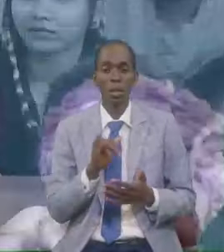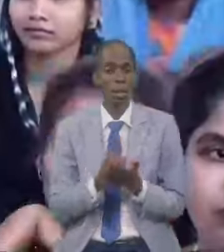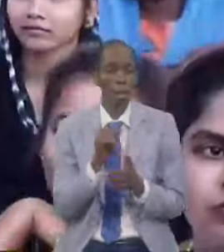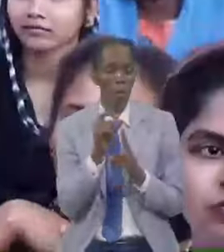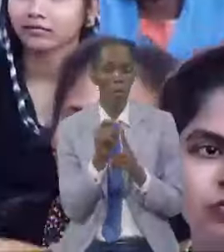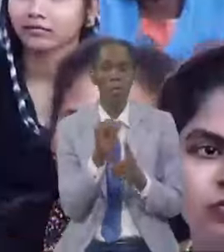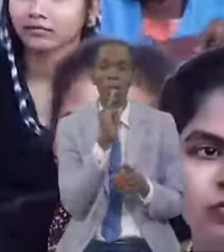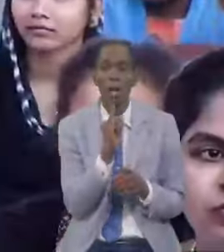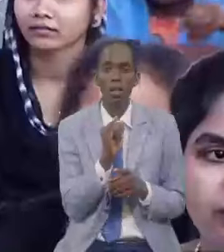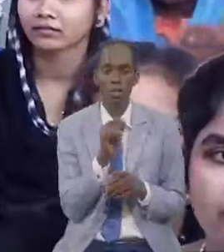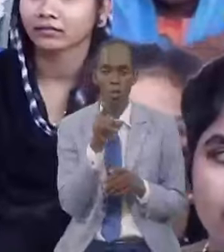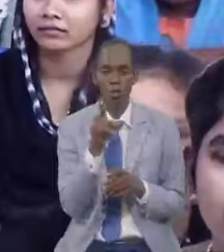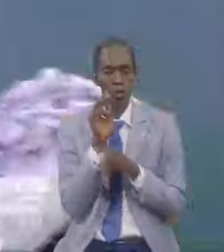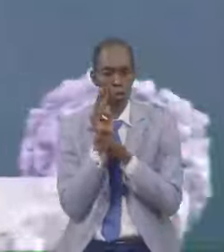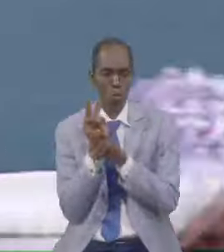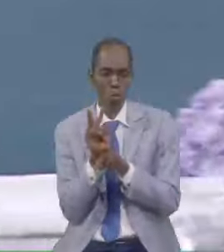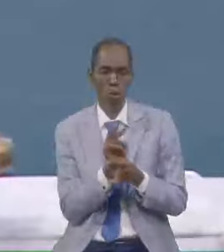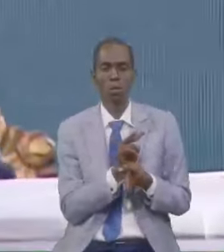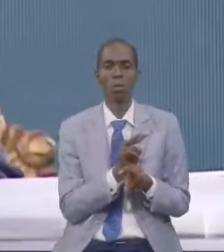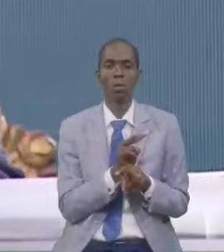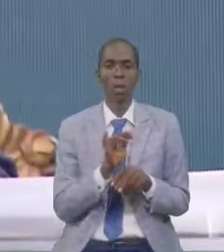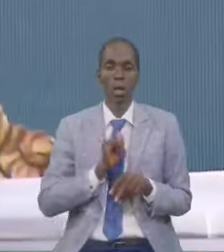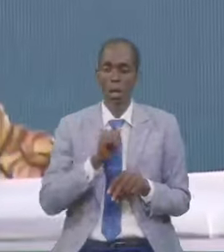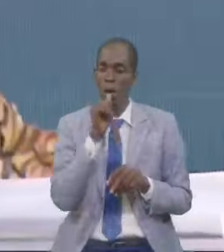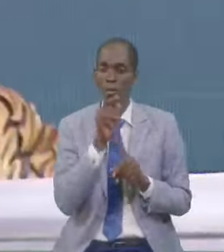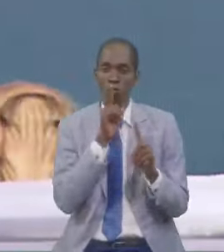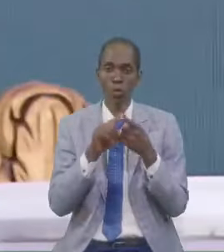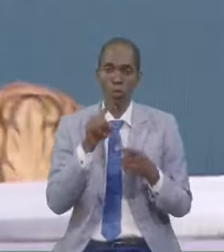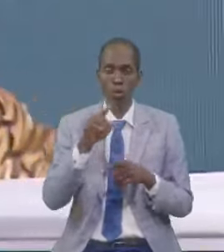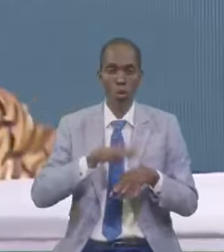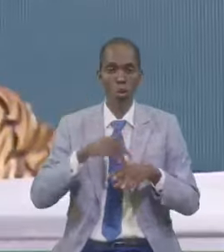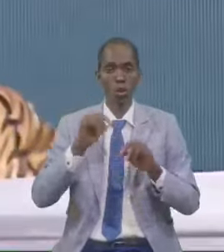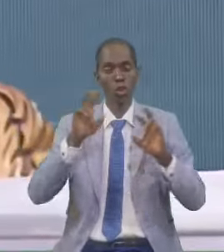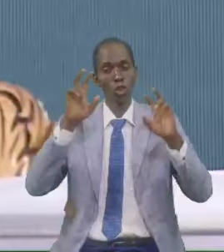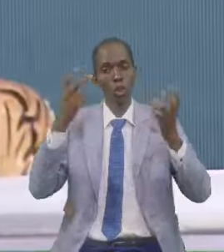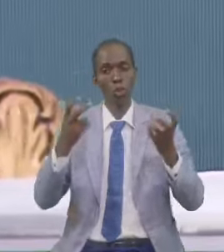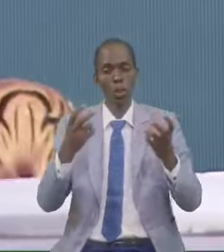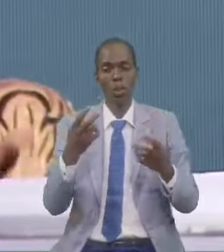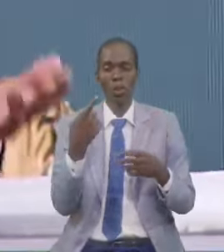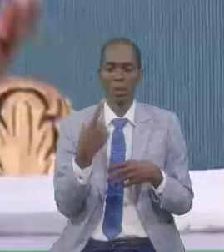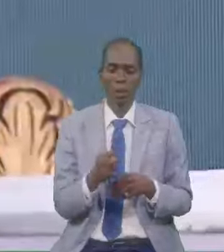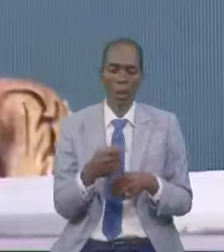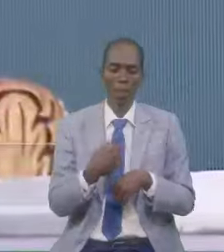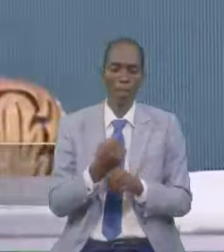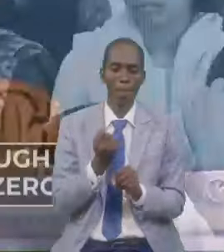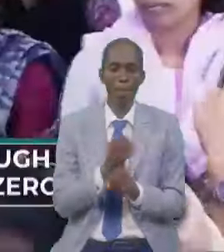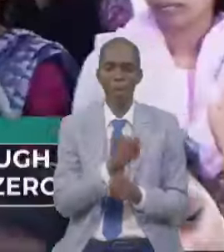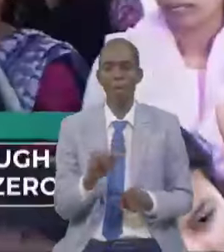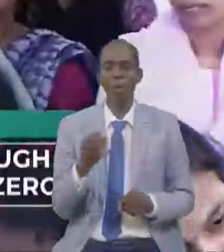ఆ యొక్క మాట ఏమిటంటే, I'm talking to you today on the making of an empowered